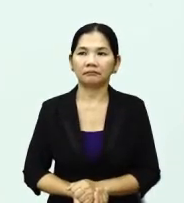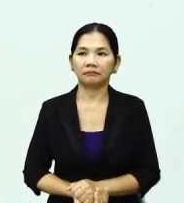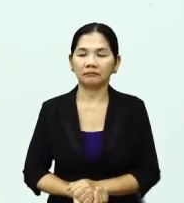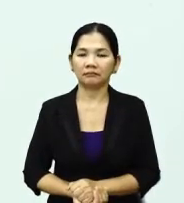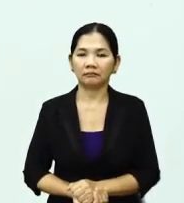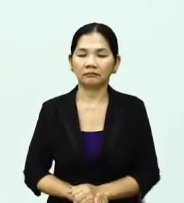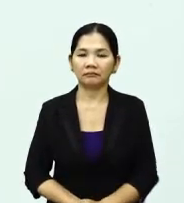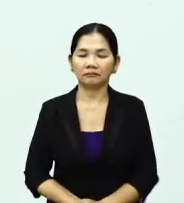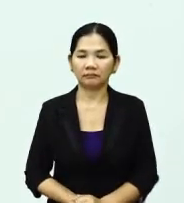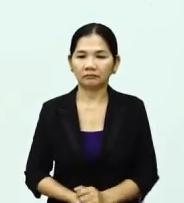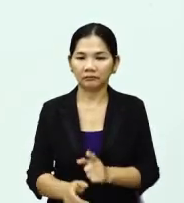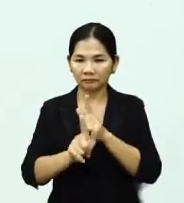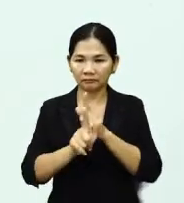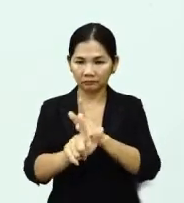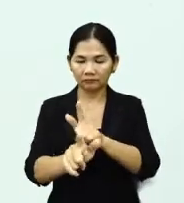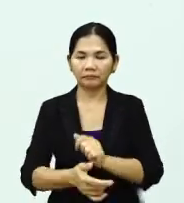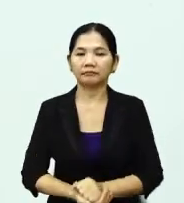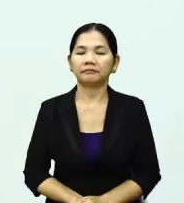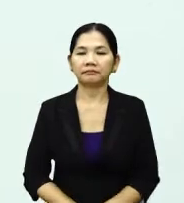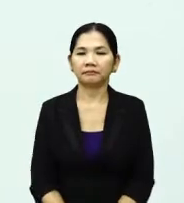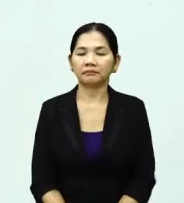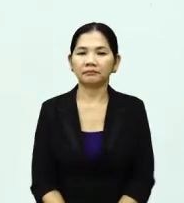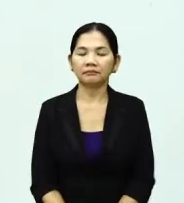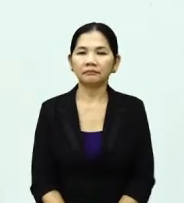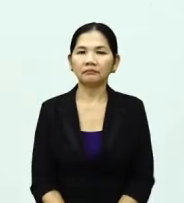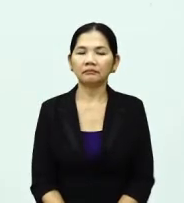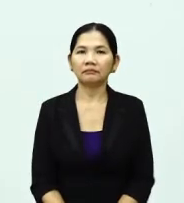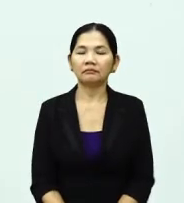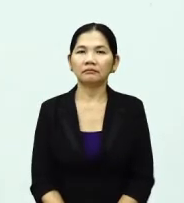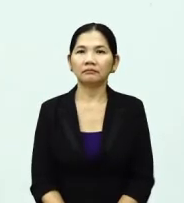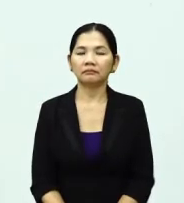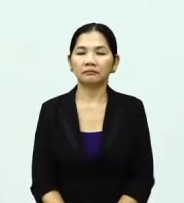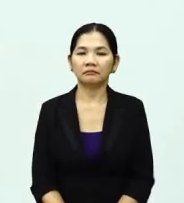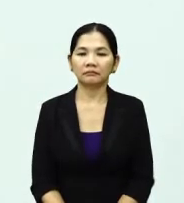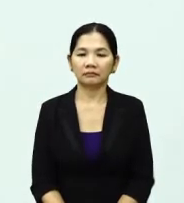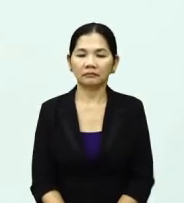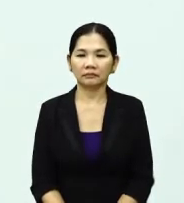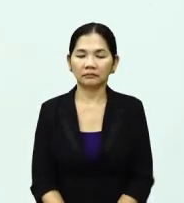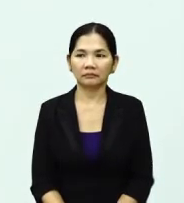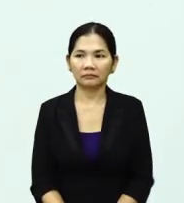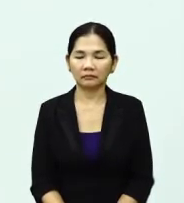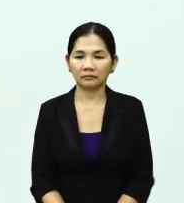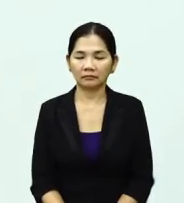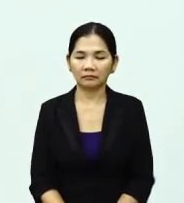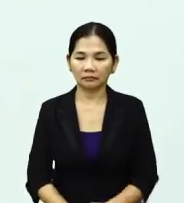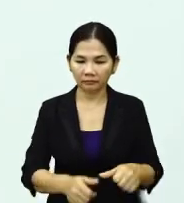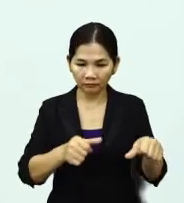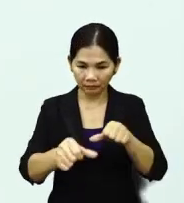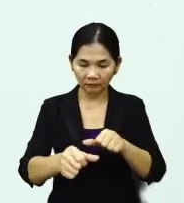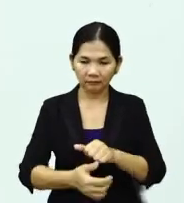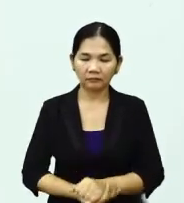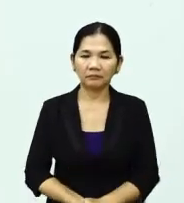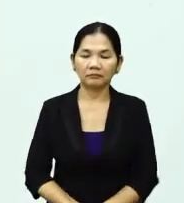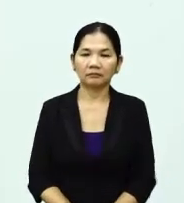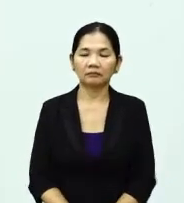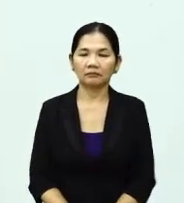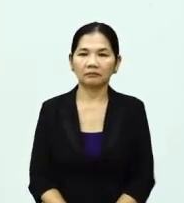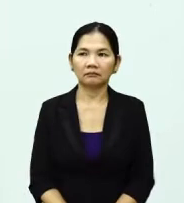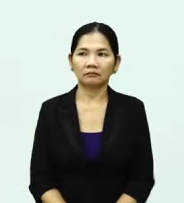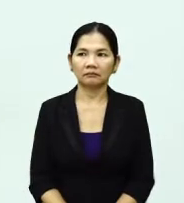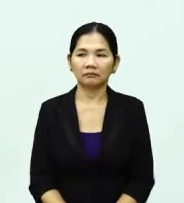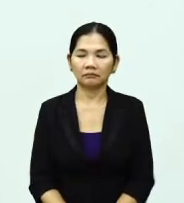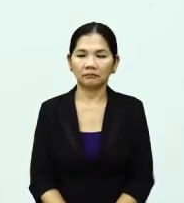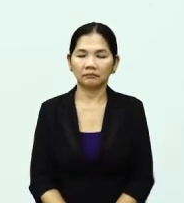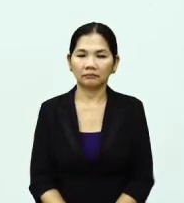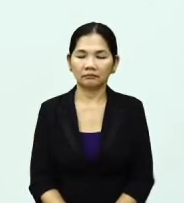ba chùm lúc nha bán chà đã mất nó trìa chà tỏa mà bị ấy tiết chà